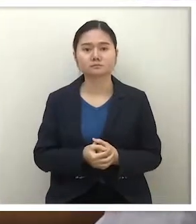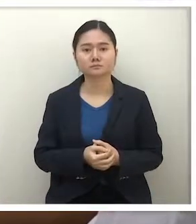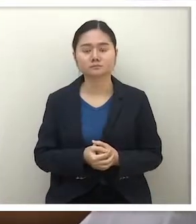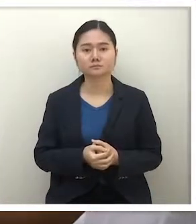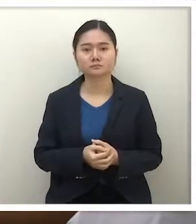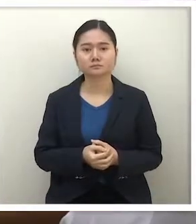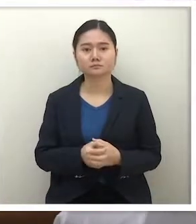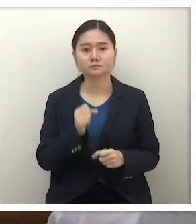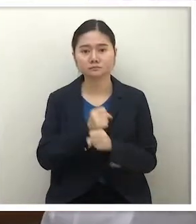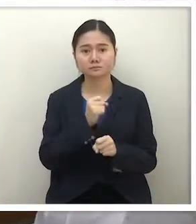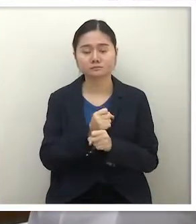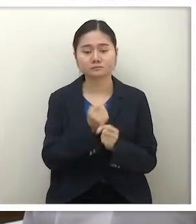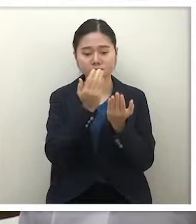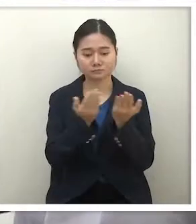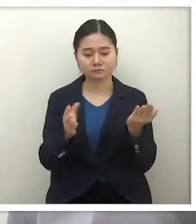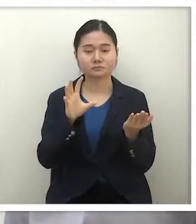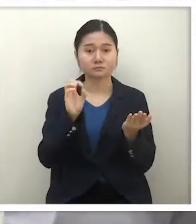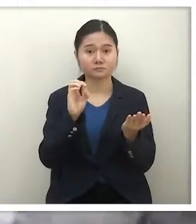จะทำสัก50เฟรม